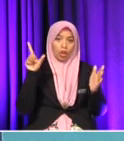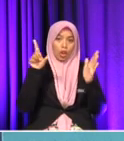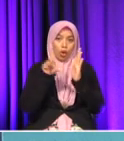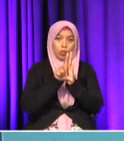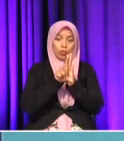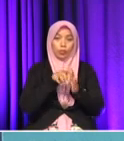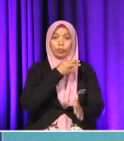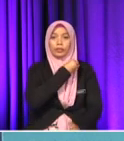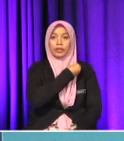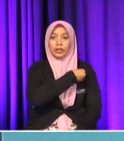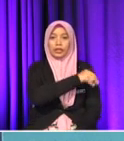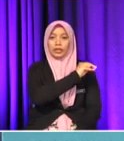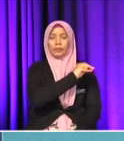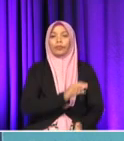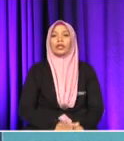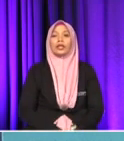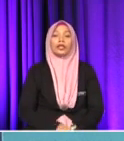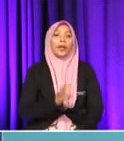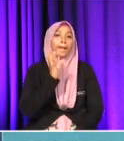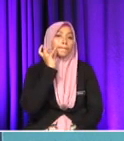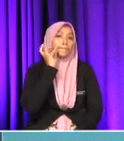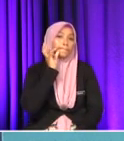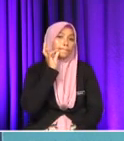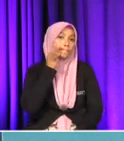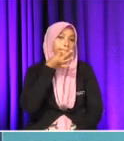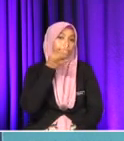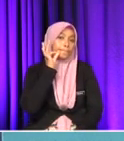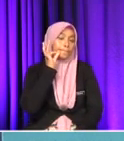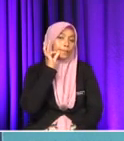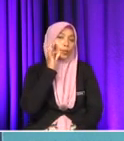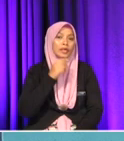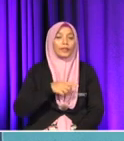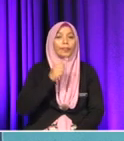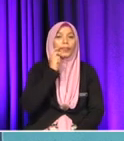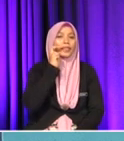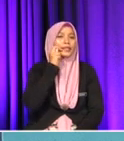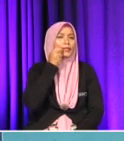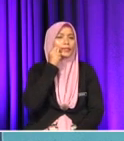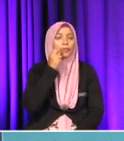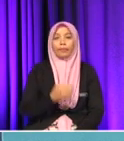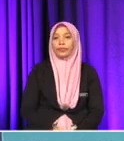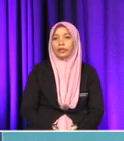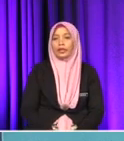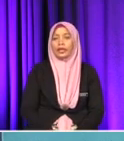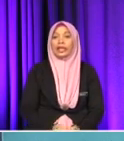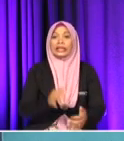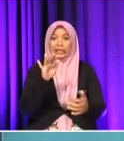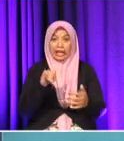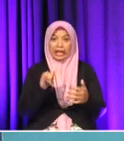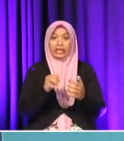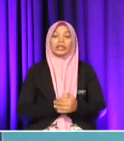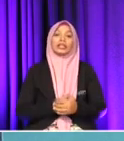diberikan yaitu buah strawberry menghasilkan produk maksudnya produk makanan lah bentuk logo yang sesuai dengan